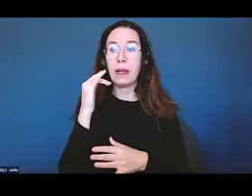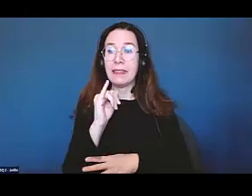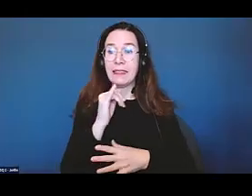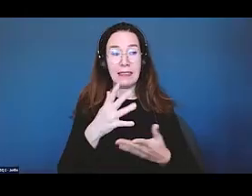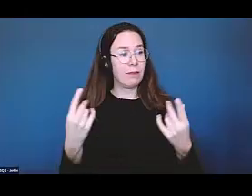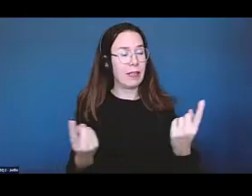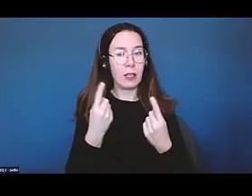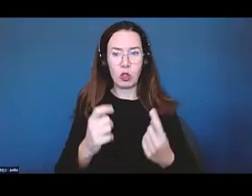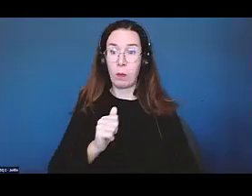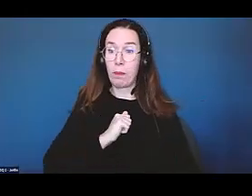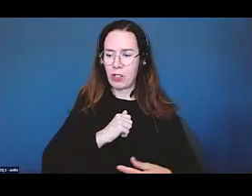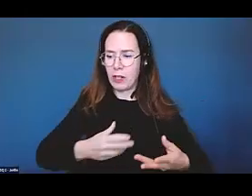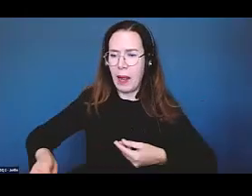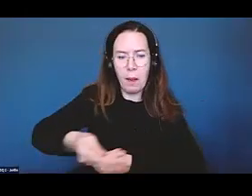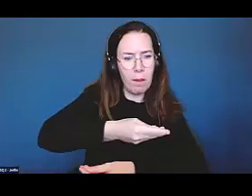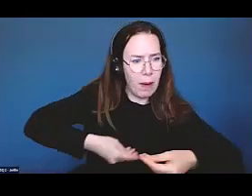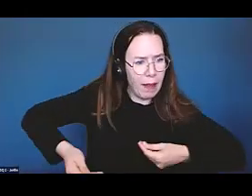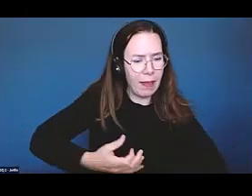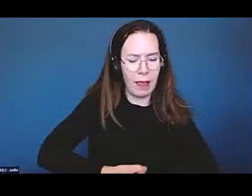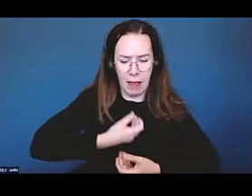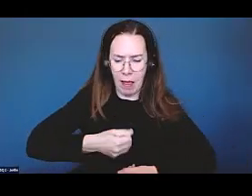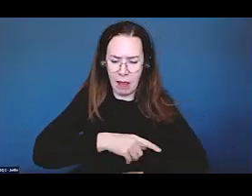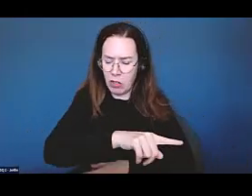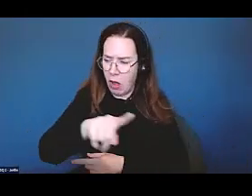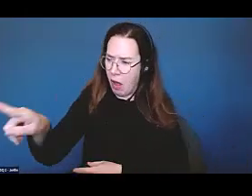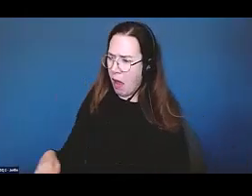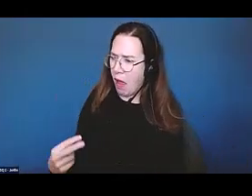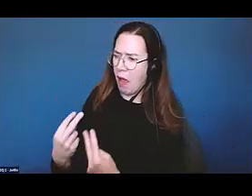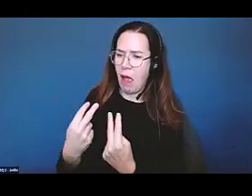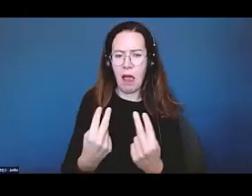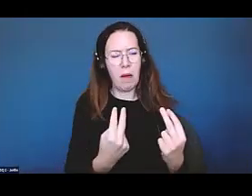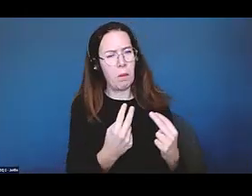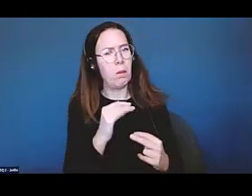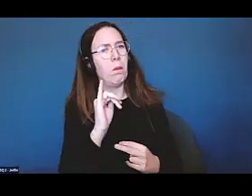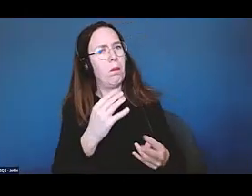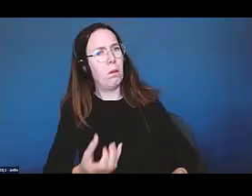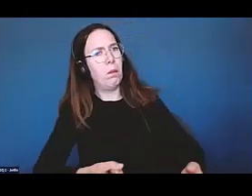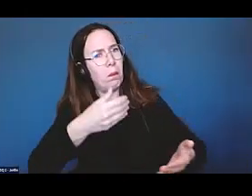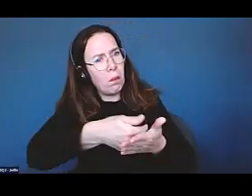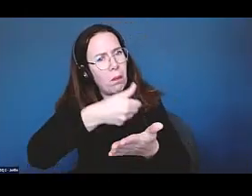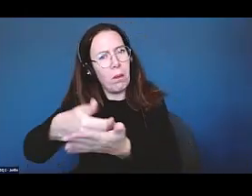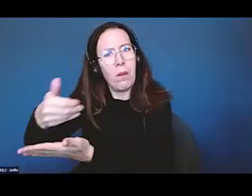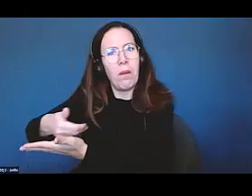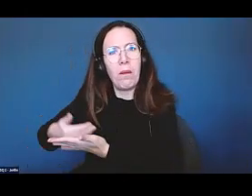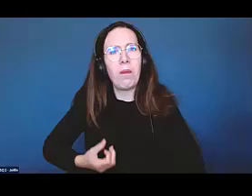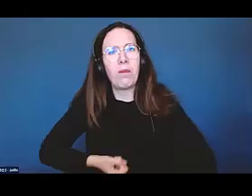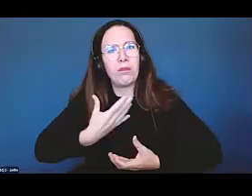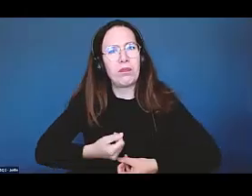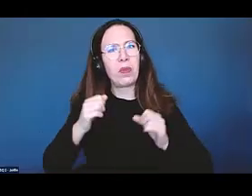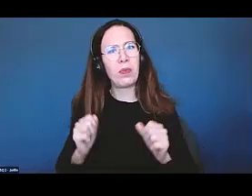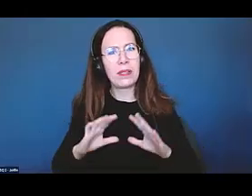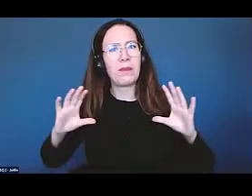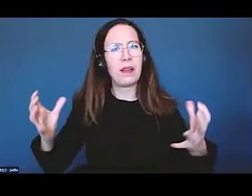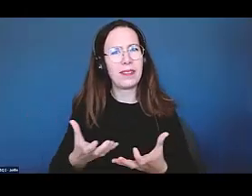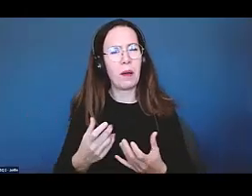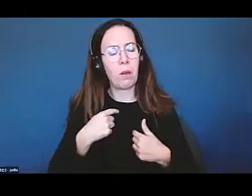Et je pense que lorsqu'on partage quelque chose de personnel, cela permet aussi aux autres personnes de partager des choses personnelles. Cela nous permet de voir au-delà